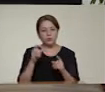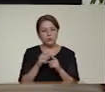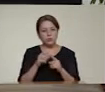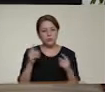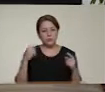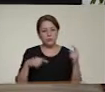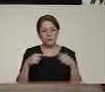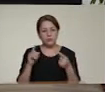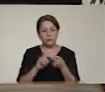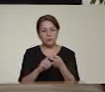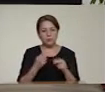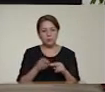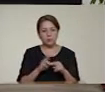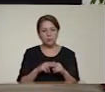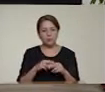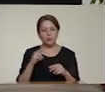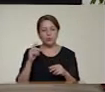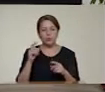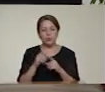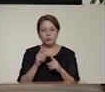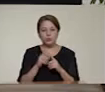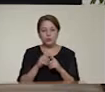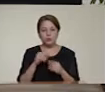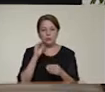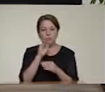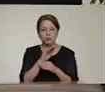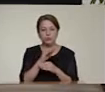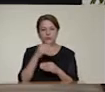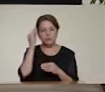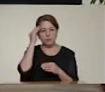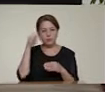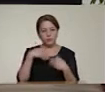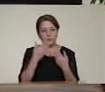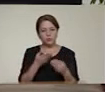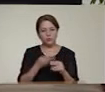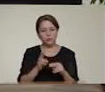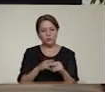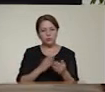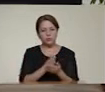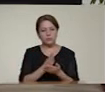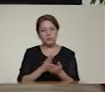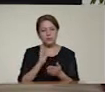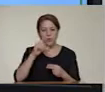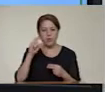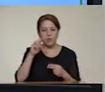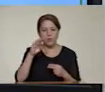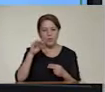bir-biriga bog'lash uchun, sözlerge qo'shimcha ma'no yuklash uchun xizmat qilar edi.